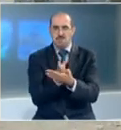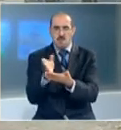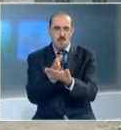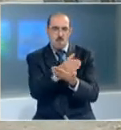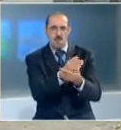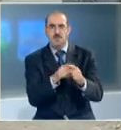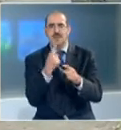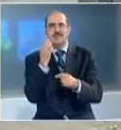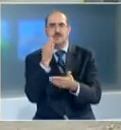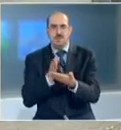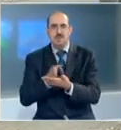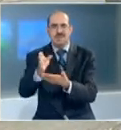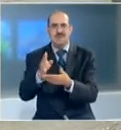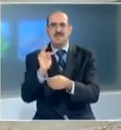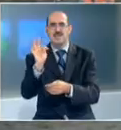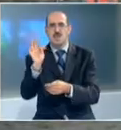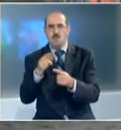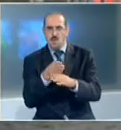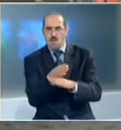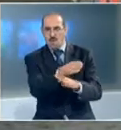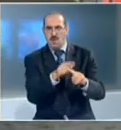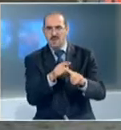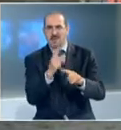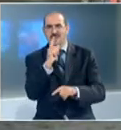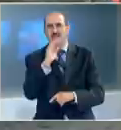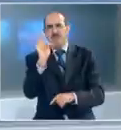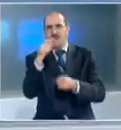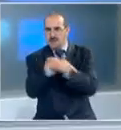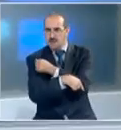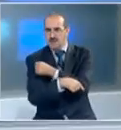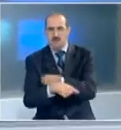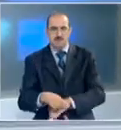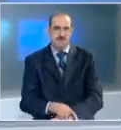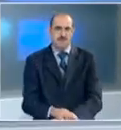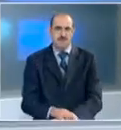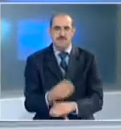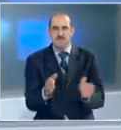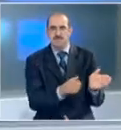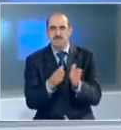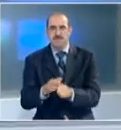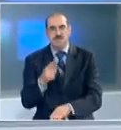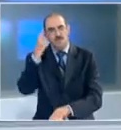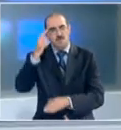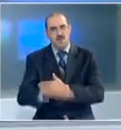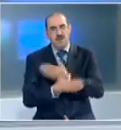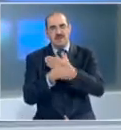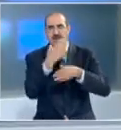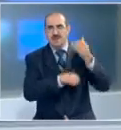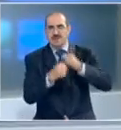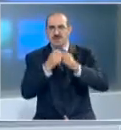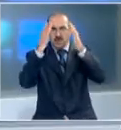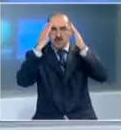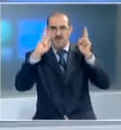كمحور أدرار تندوف وأدرار طمنراست. بغرض تدعيم قطاع الثقافة